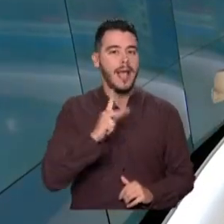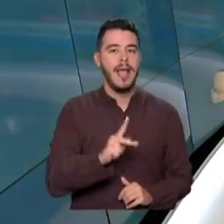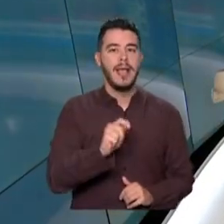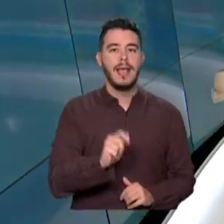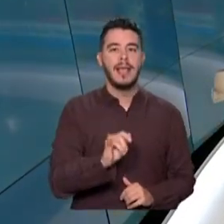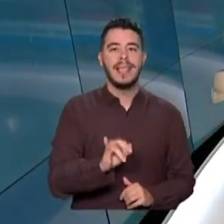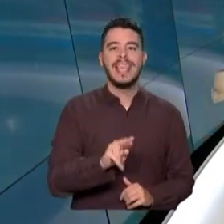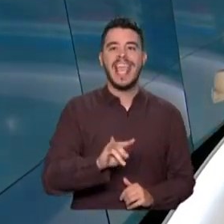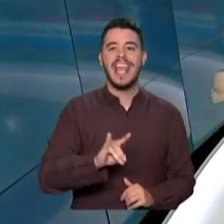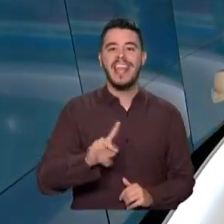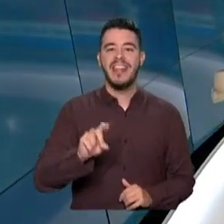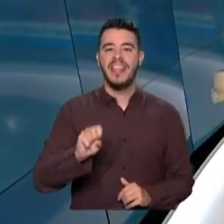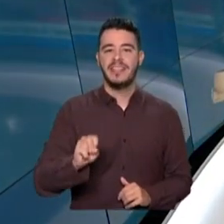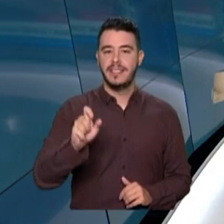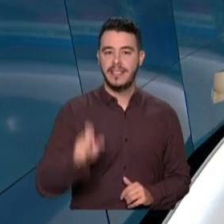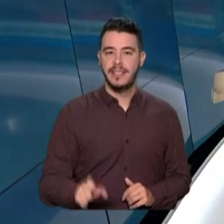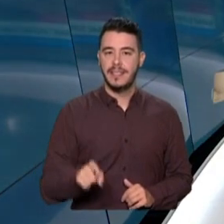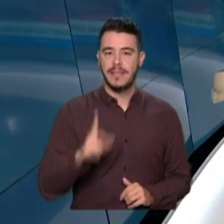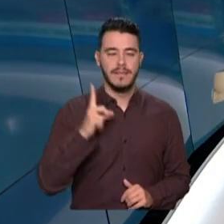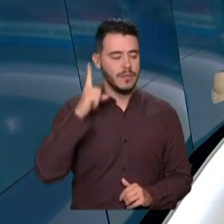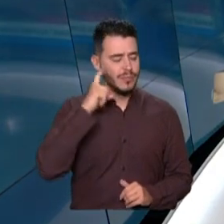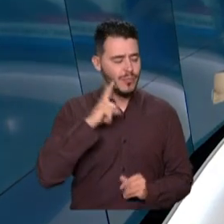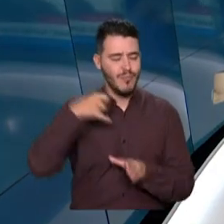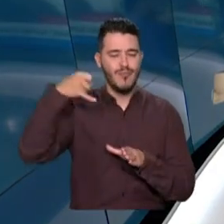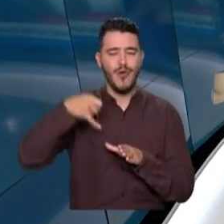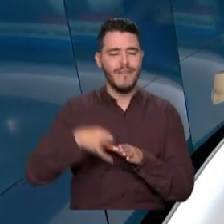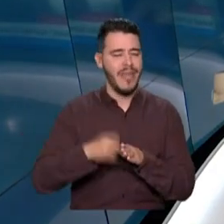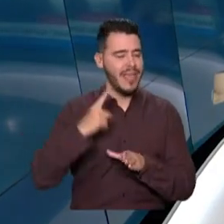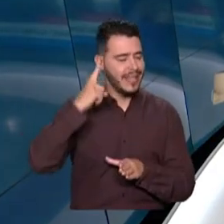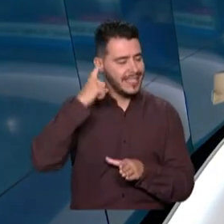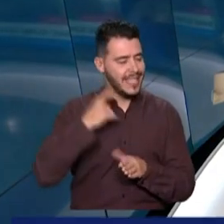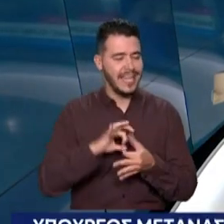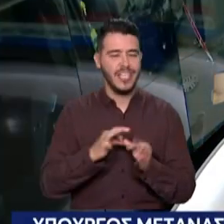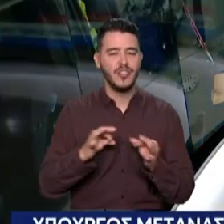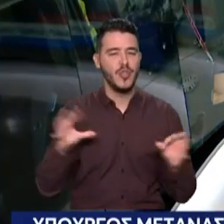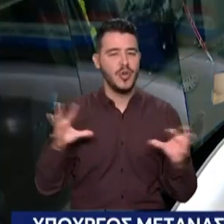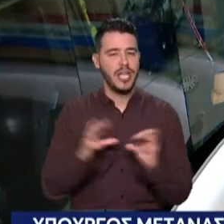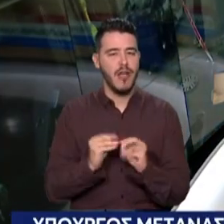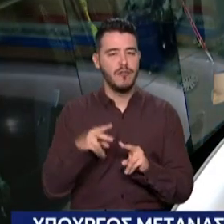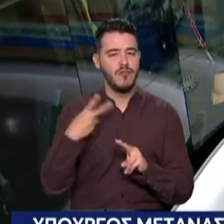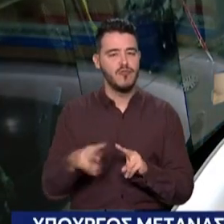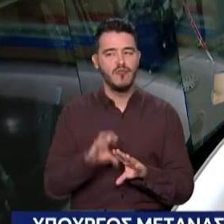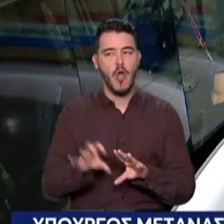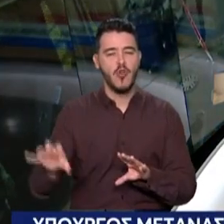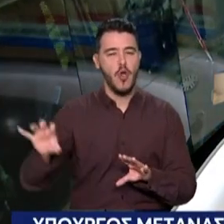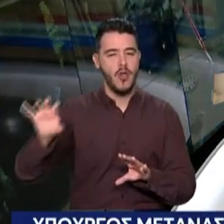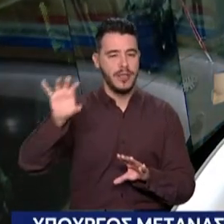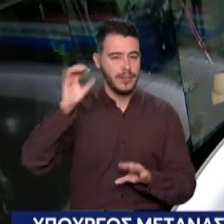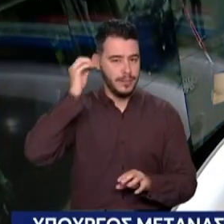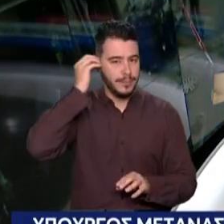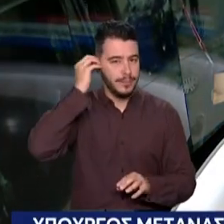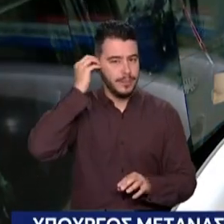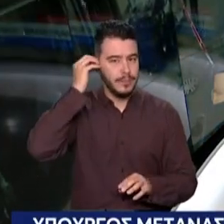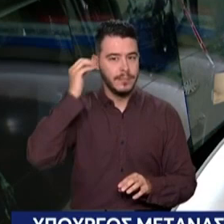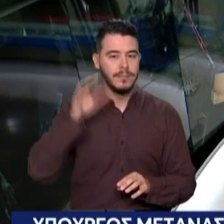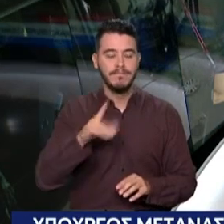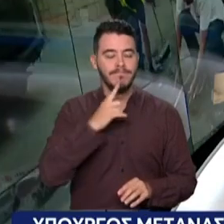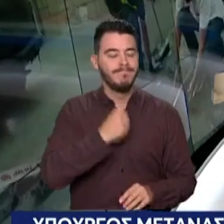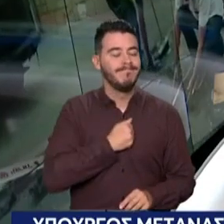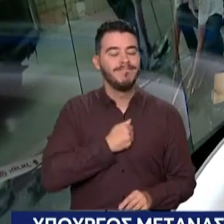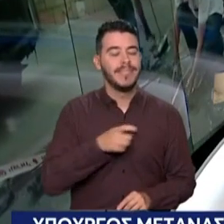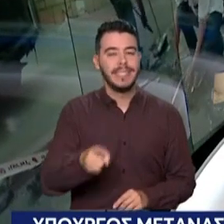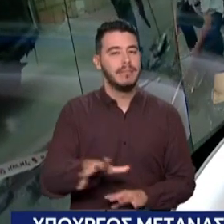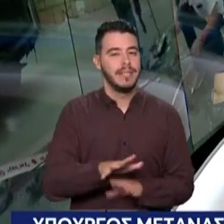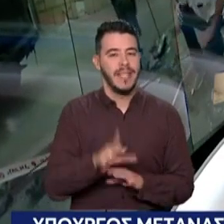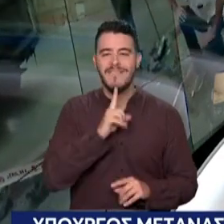χώρας και του κόσμου, για να ζητήσω, κύριε Υπουργέ, και καλησπέρα σας, την εκτίμησή σας. Πάμε για μια γενικευμένη σύραξη στην